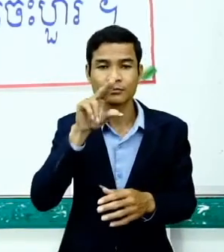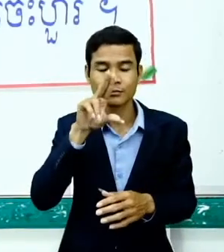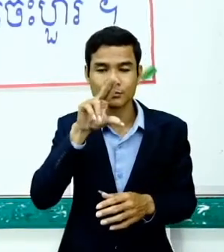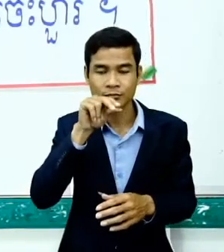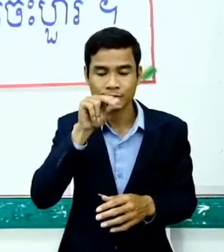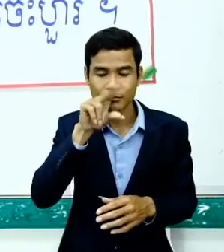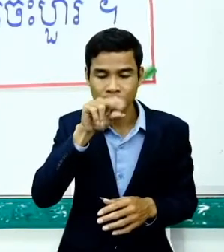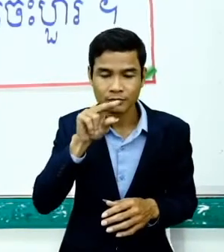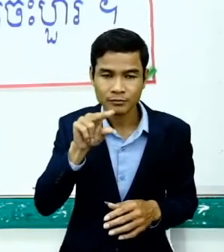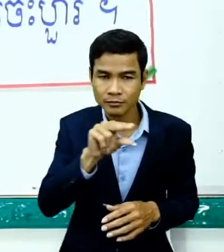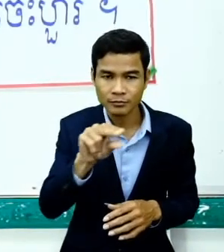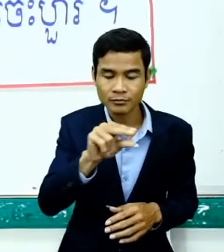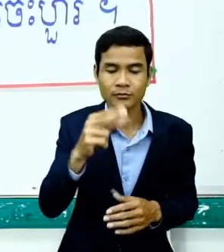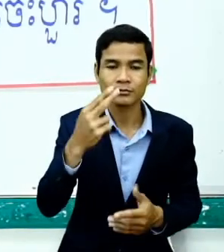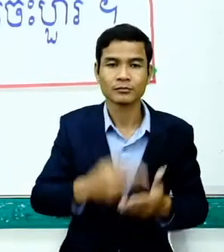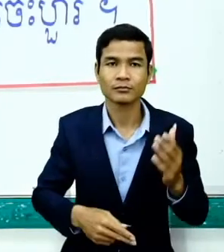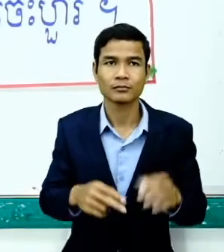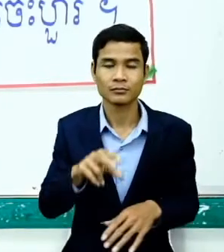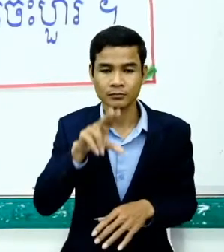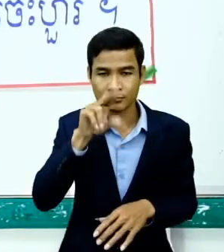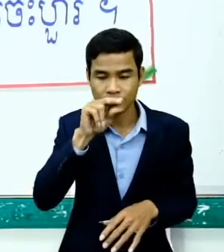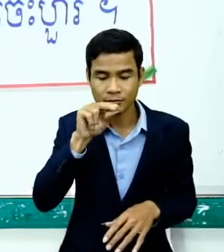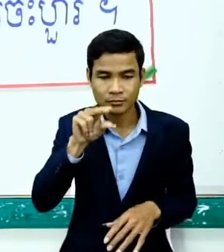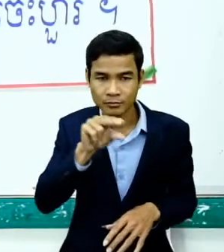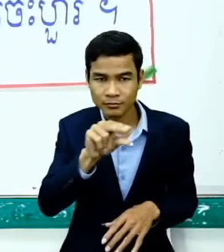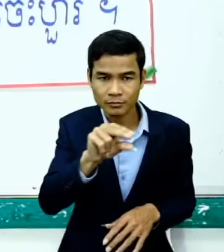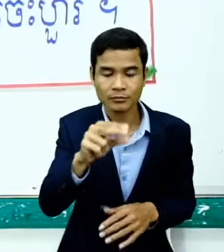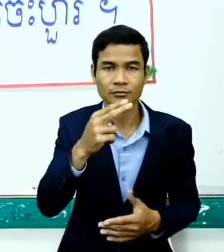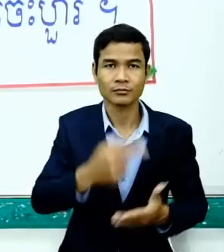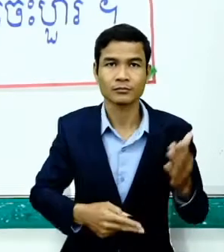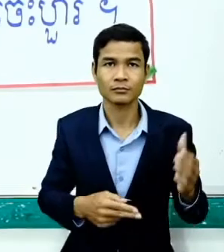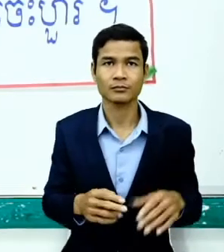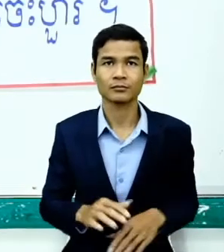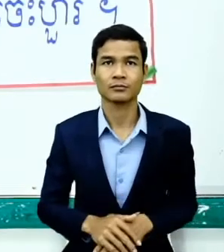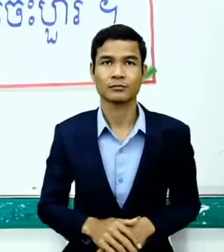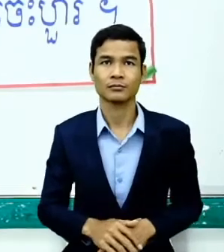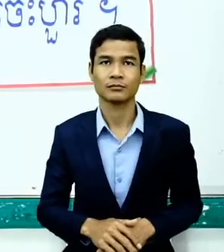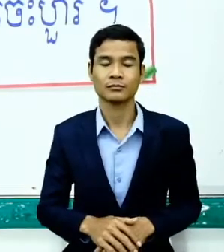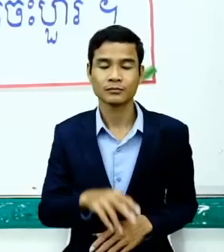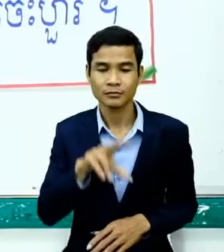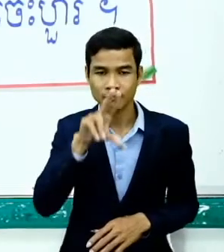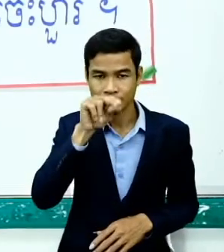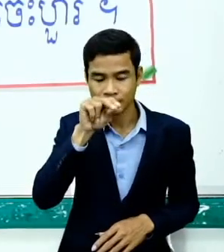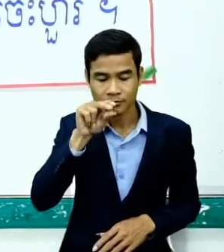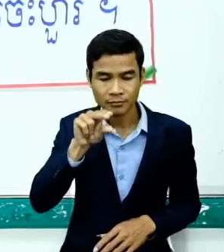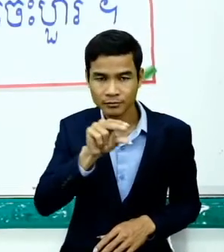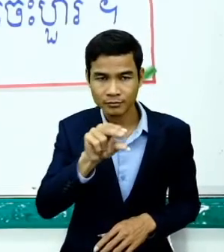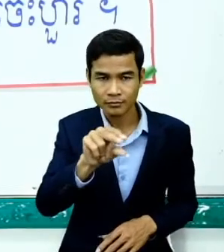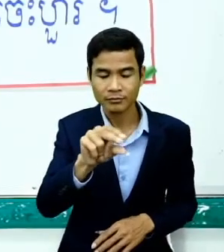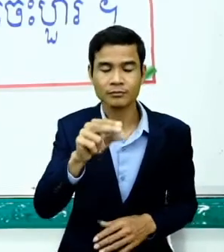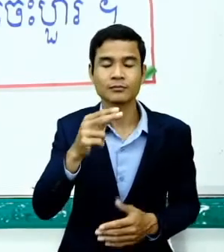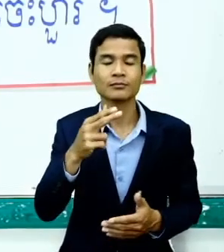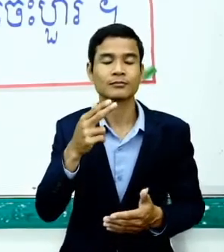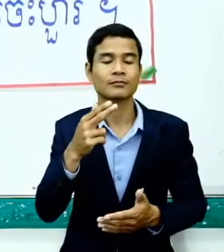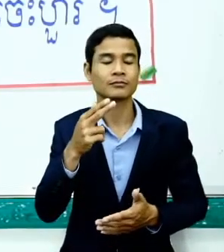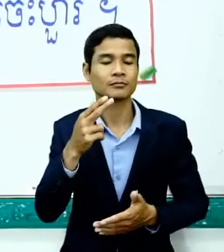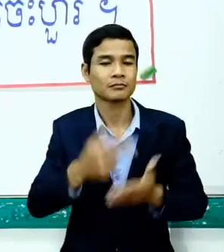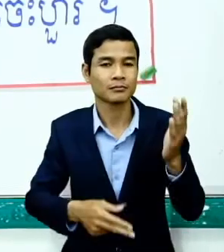អ្វីចាតើទីហួរអ្វីទីហួរអ្វីមិញកូនពេលយើងអានអត្ថបទ